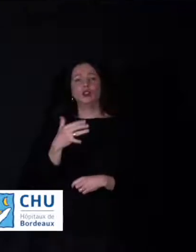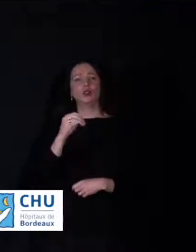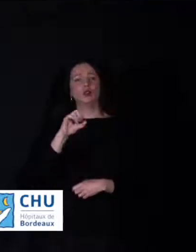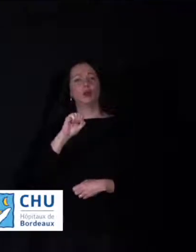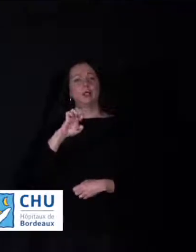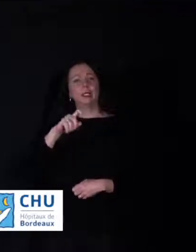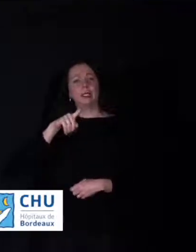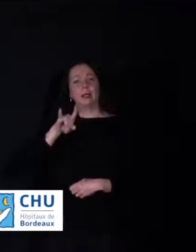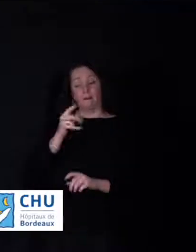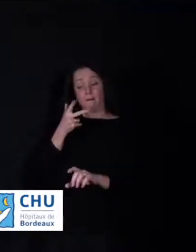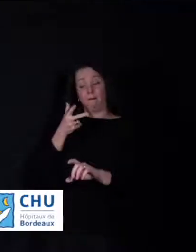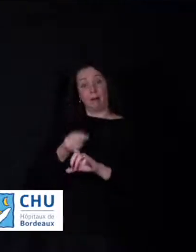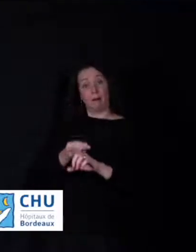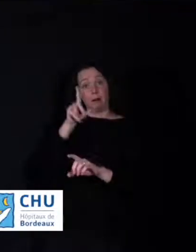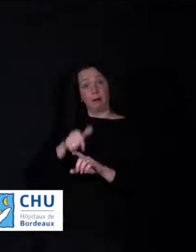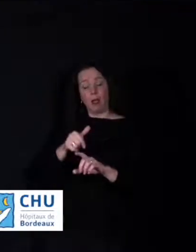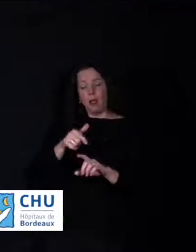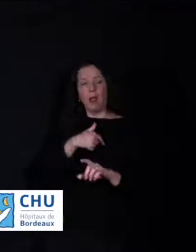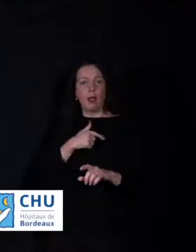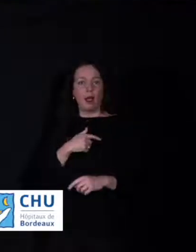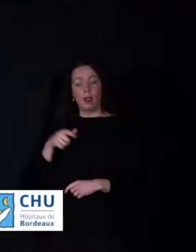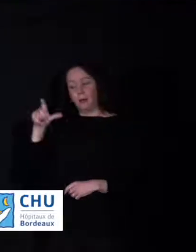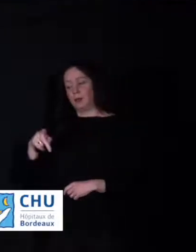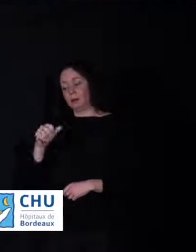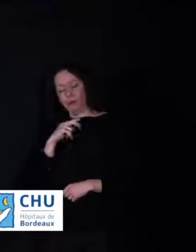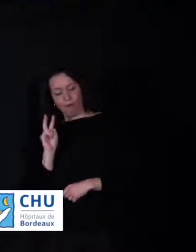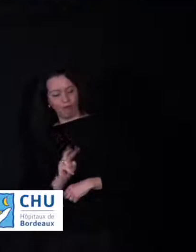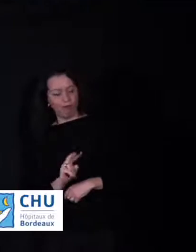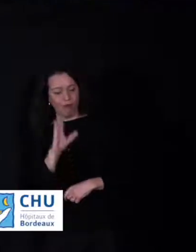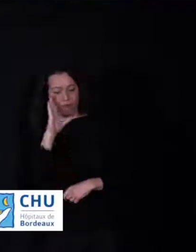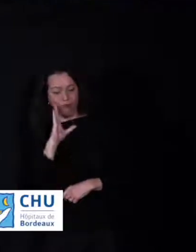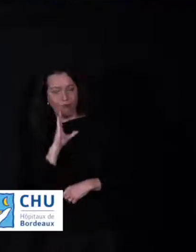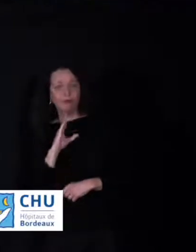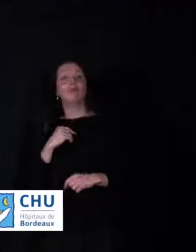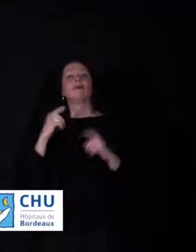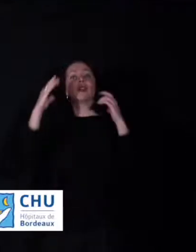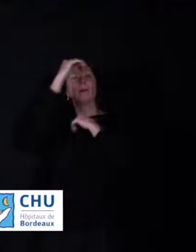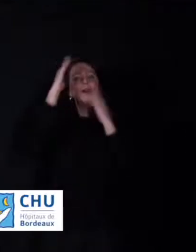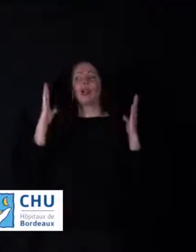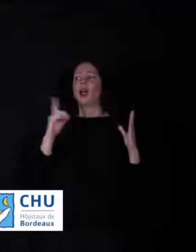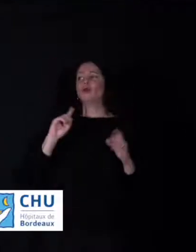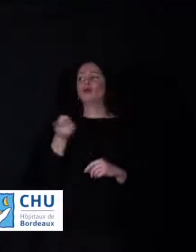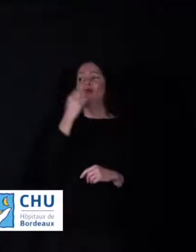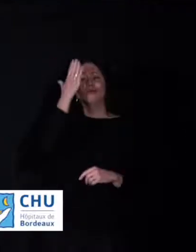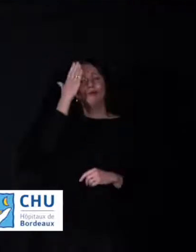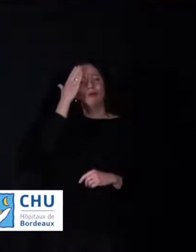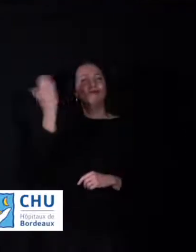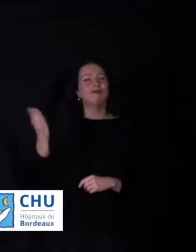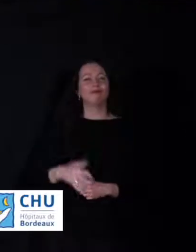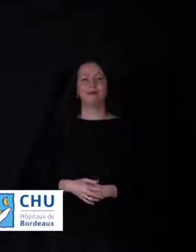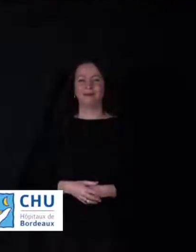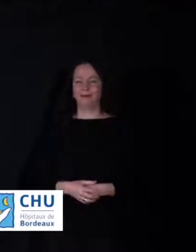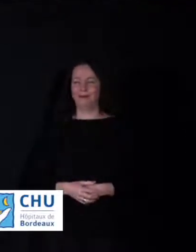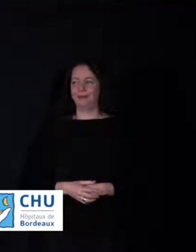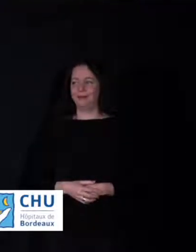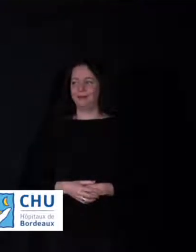fait vacciner avec le regard bienveillant de Pasteur et son fameux portrait que tout le monde connaît. Alors un petit